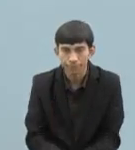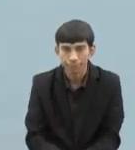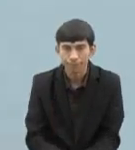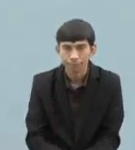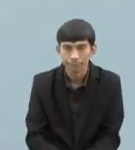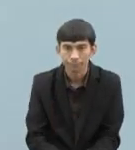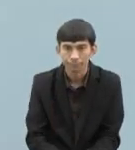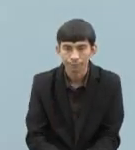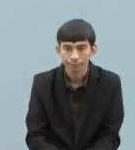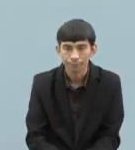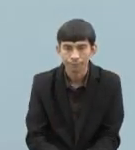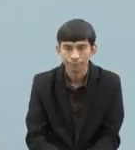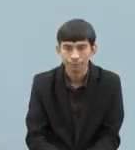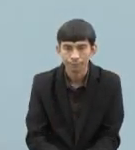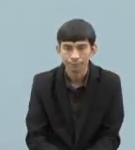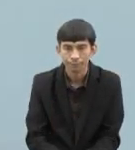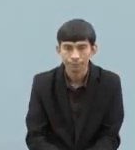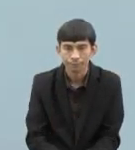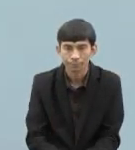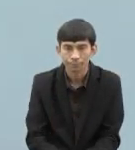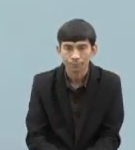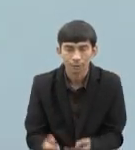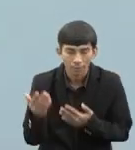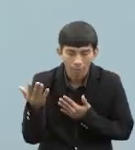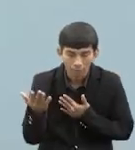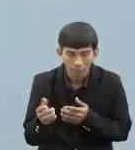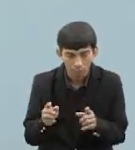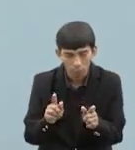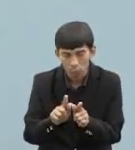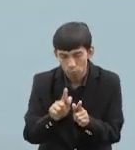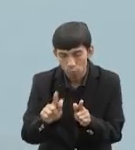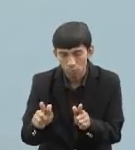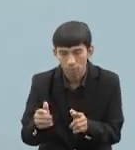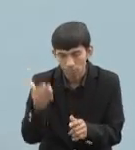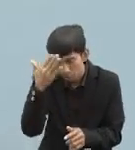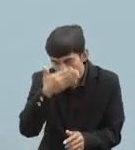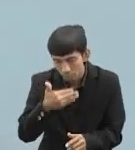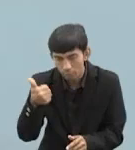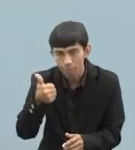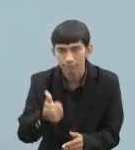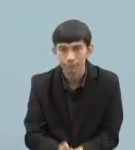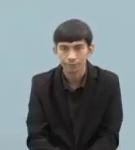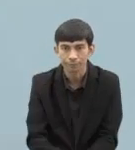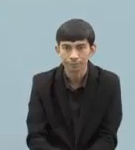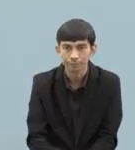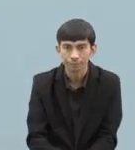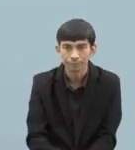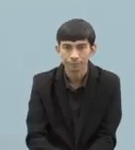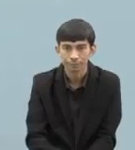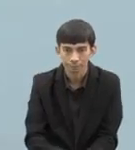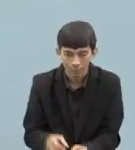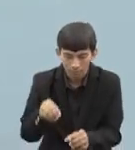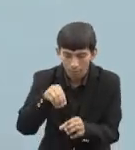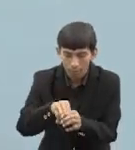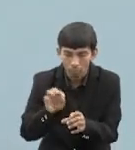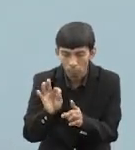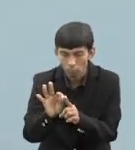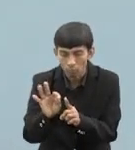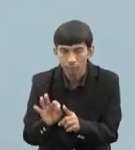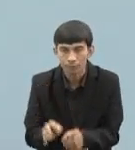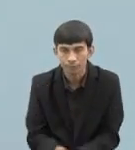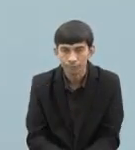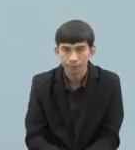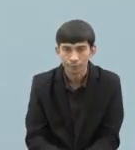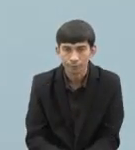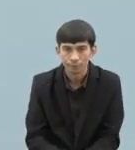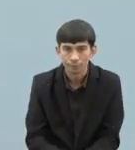Chà, chuồn. Sron nò, chuồn chụp mấy nạc sron. Chà, chuồn khăn vẹn nè con